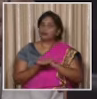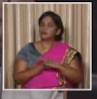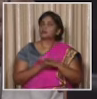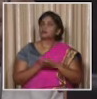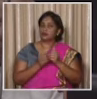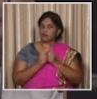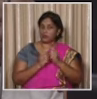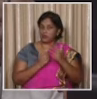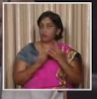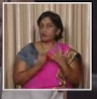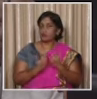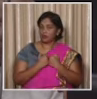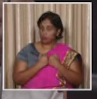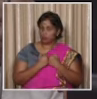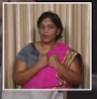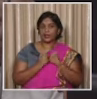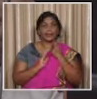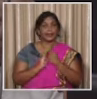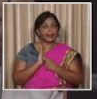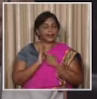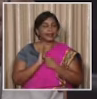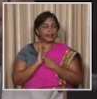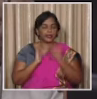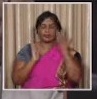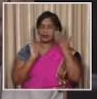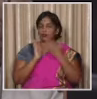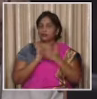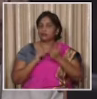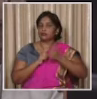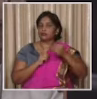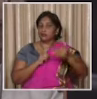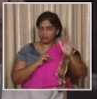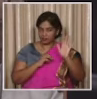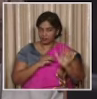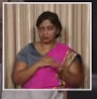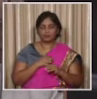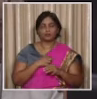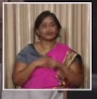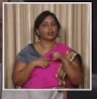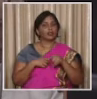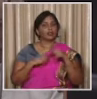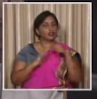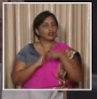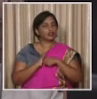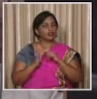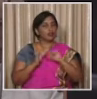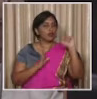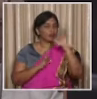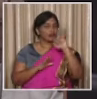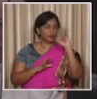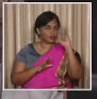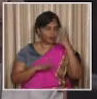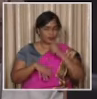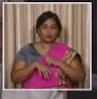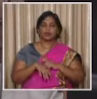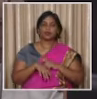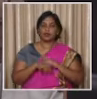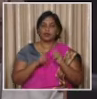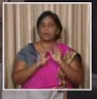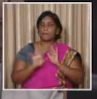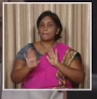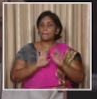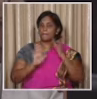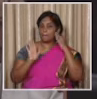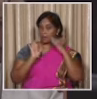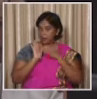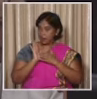කිරීම සඳහා අවශ්‍ය නීති ප්‍රතිසංස්කරණ ඉදිරියට ගෙන යමින් තිබෙනවා. දකුණු ආසියාවේ පළවෙනි වරට පාලනය